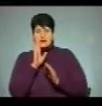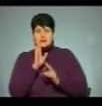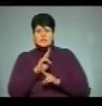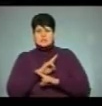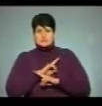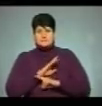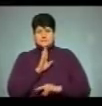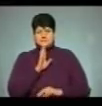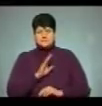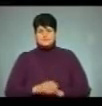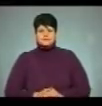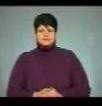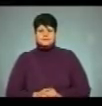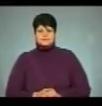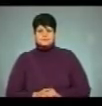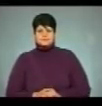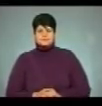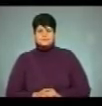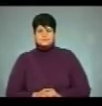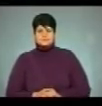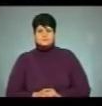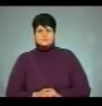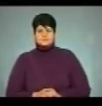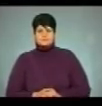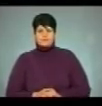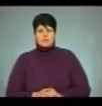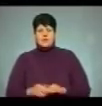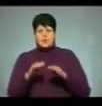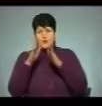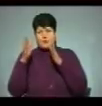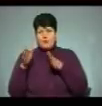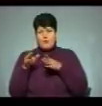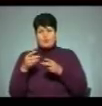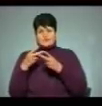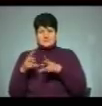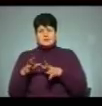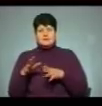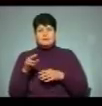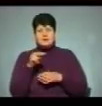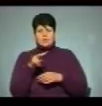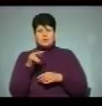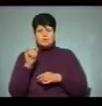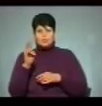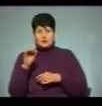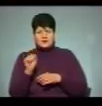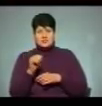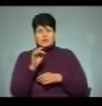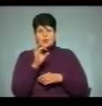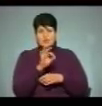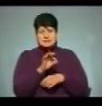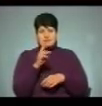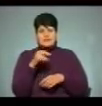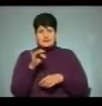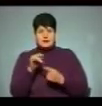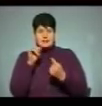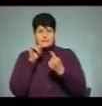сюжеті Любові Гадомської. У боксі для утримання обвинувачених Петро Лукач та Олександр Дегтяр. Навпроти